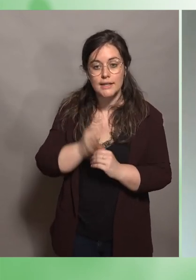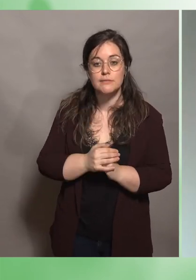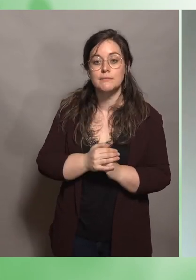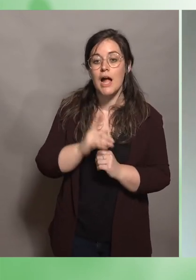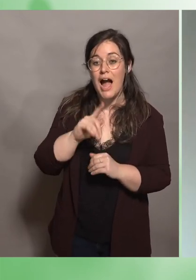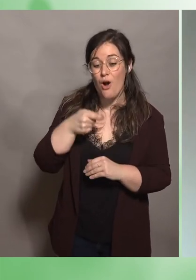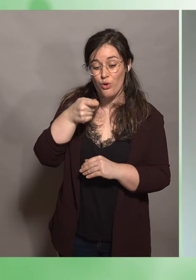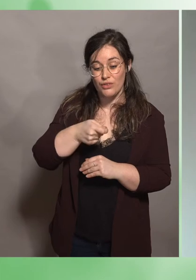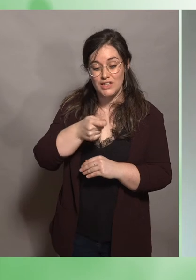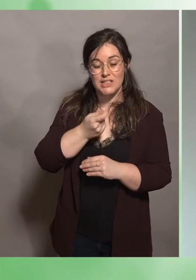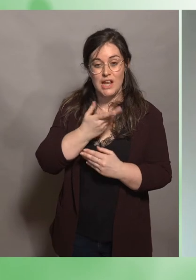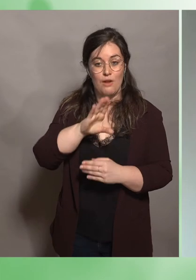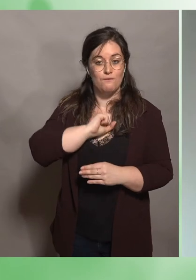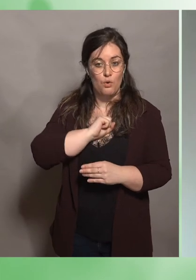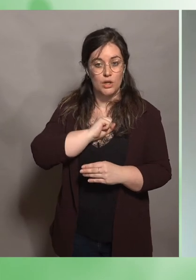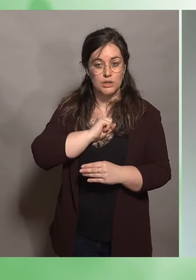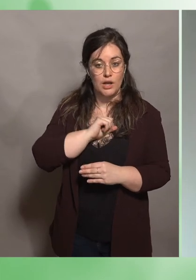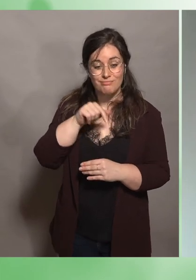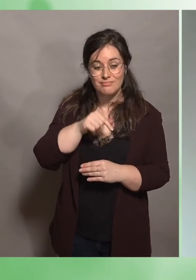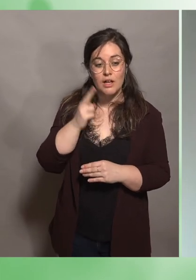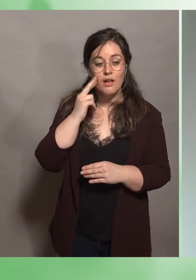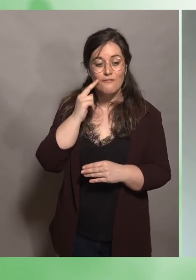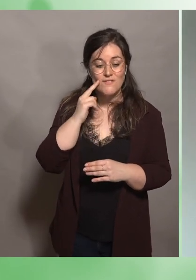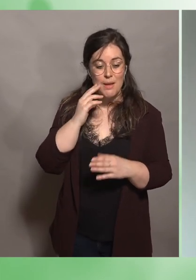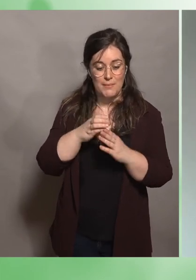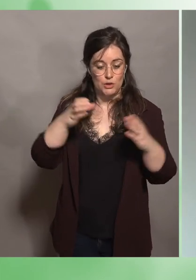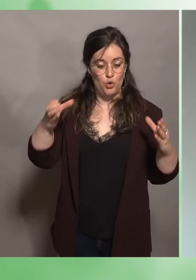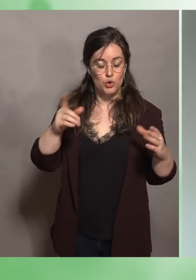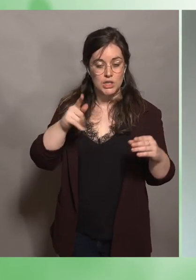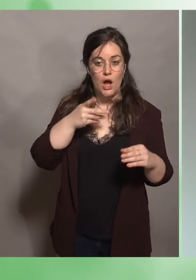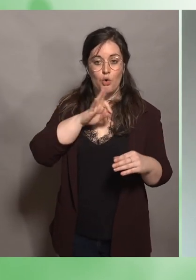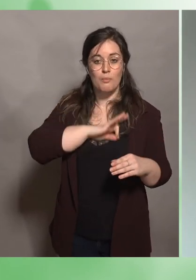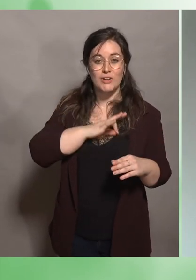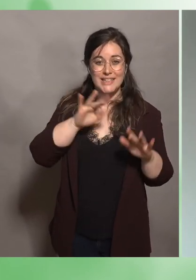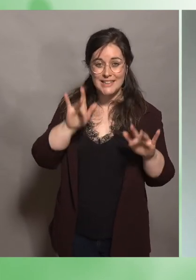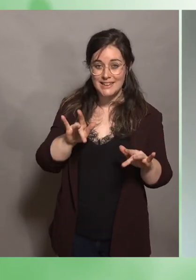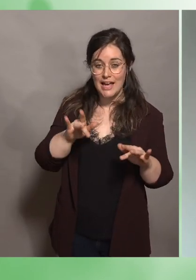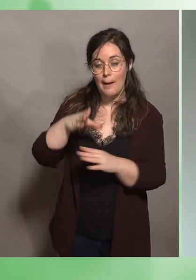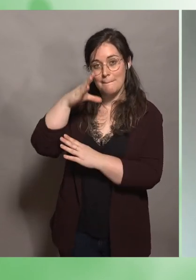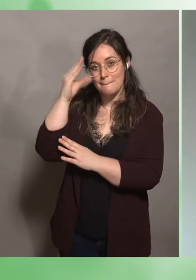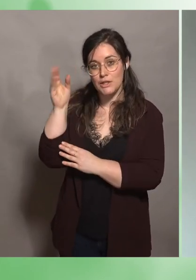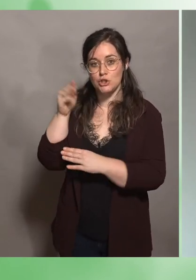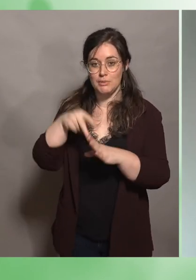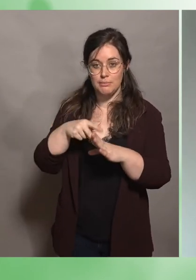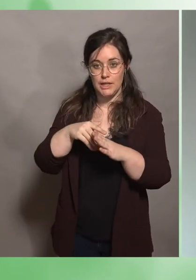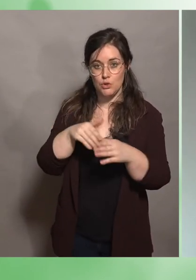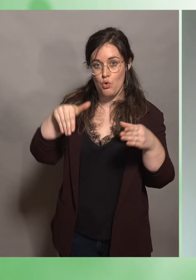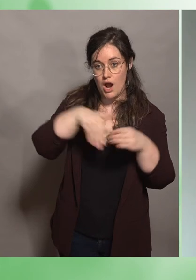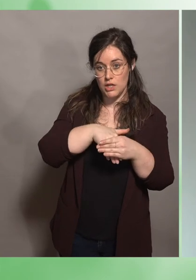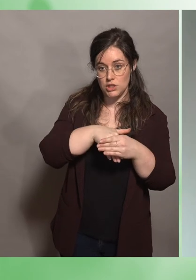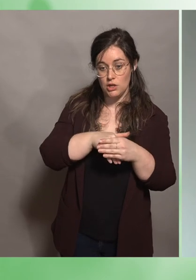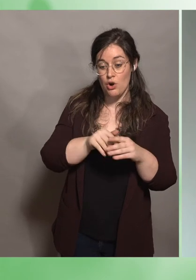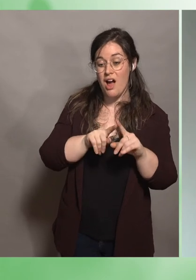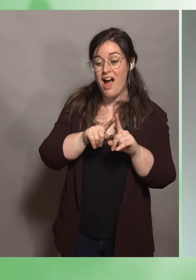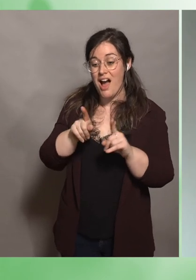der finanzielle Vorteil. Wir sind in der Unternehmensgröße auch verpflichtet, Menschen mit Behinderung zu beschäftigen, ansonsten müssen